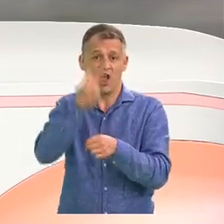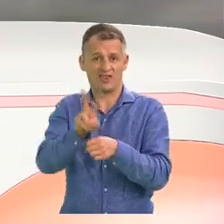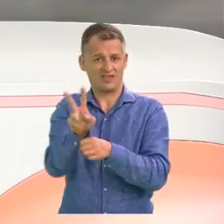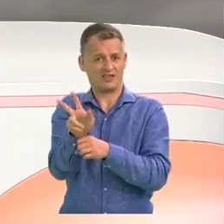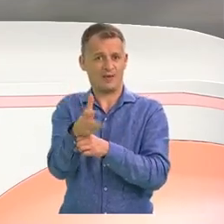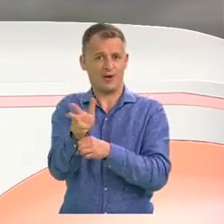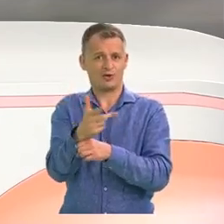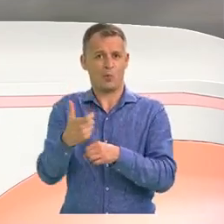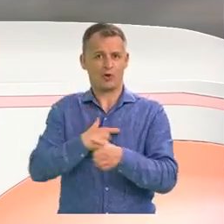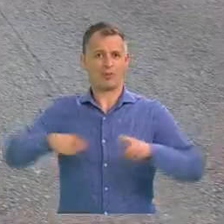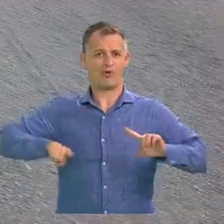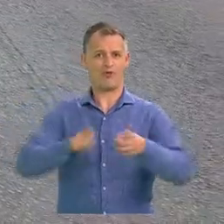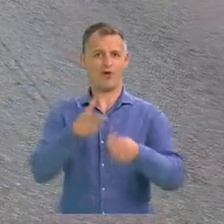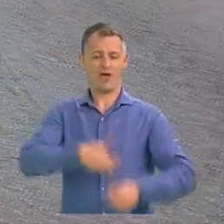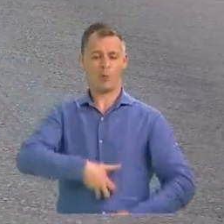afecta emoțional.